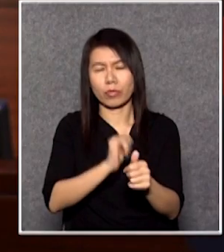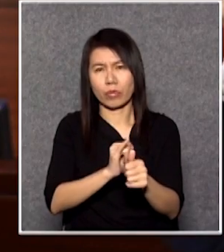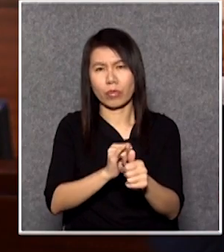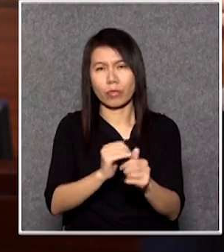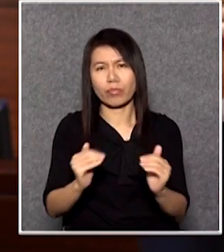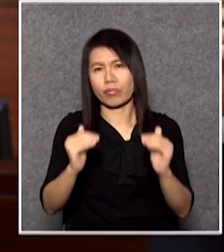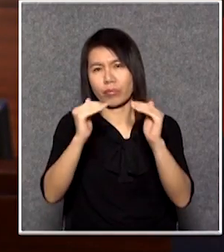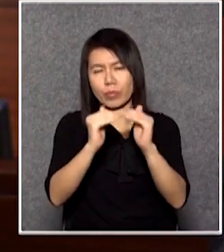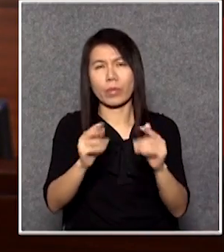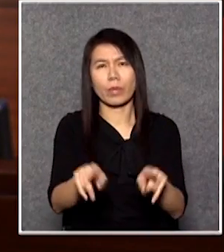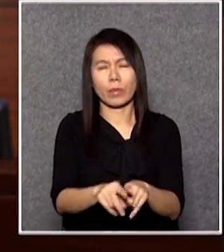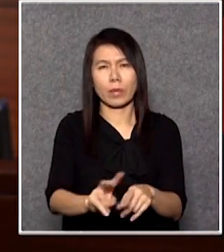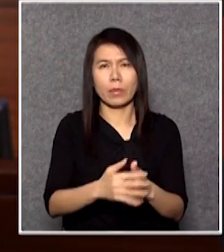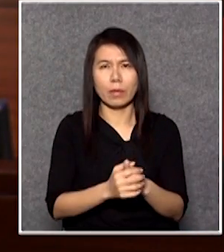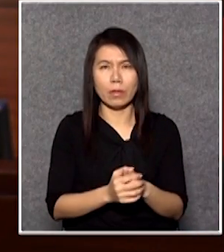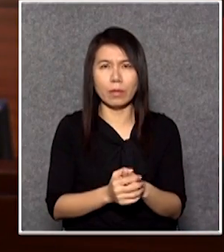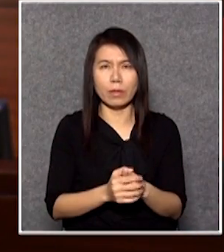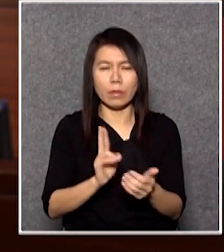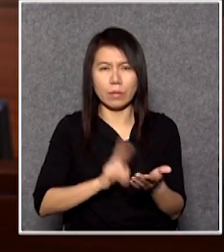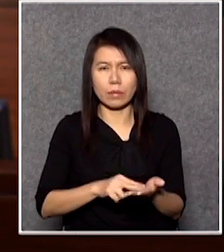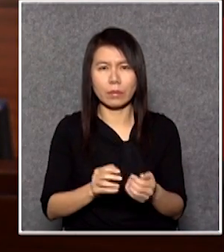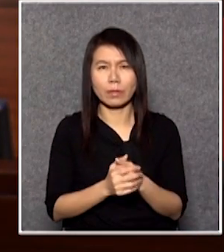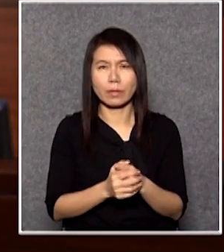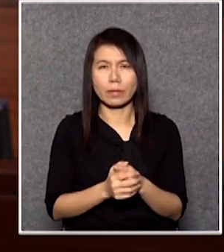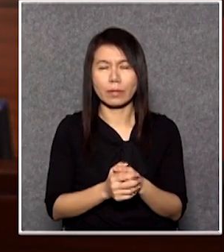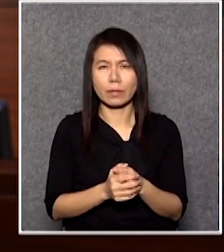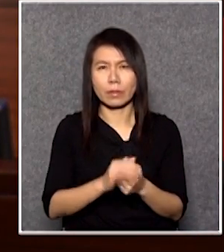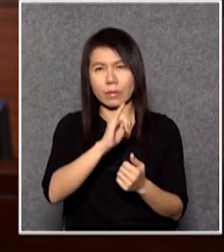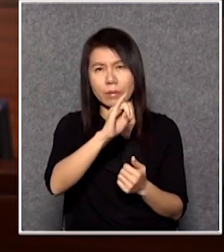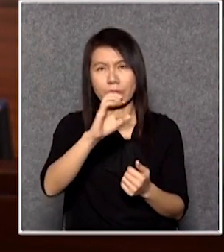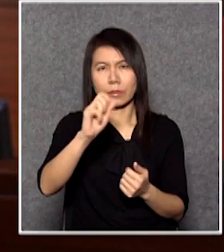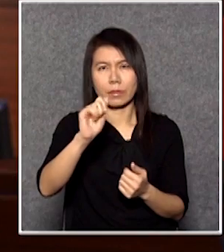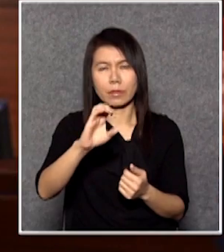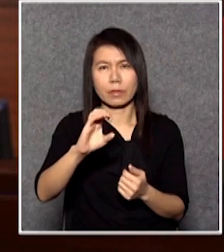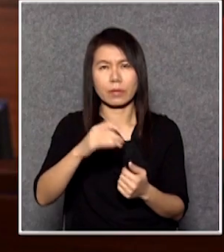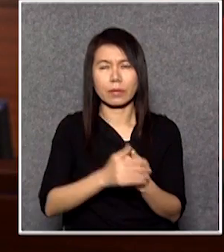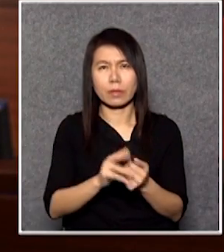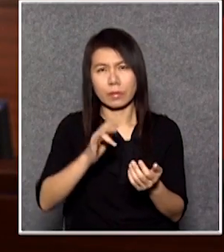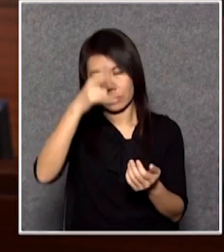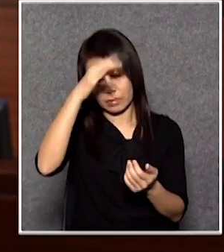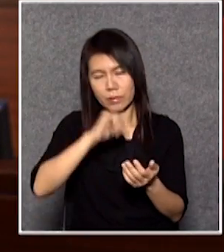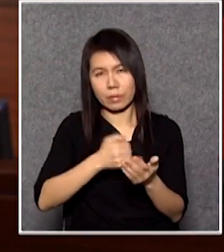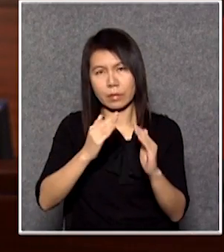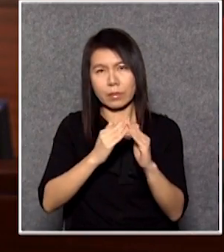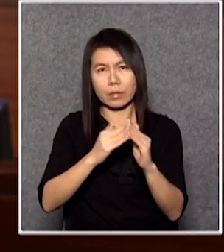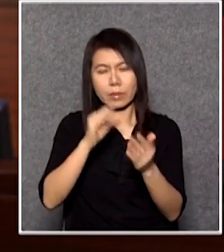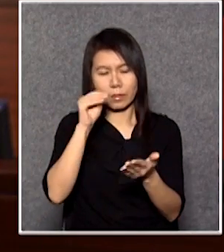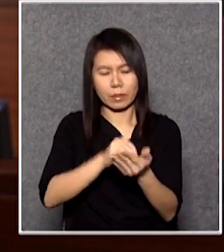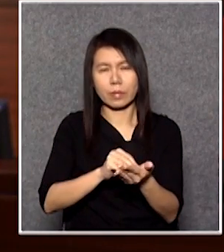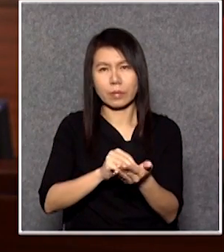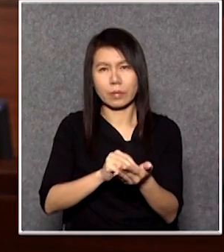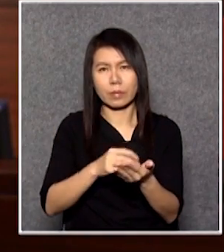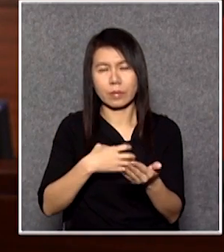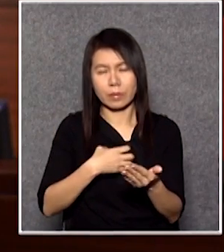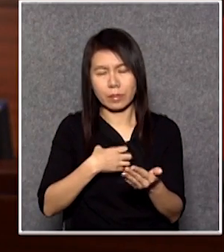所以可能不是可能，我相信就 ICAC 或者稅局已經判斷了這件事是沒有觸犯了逃